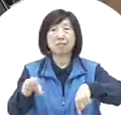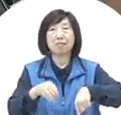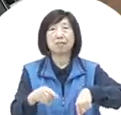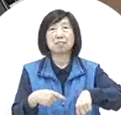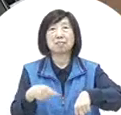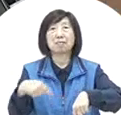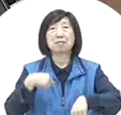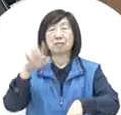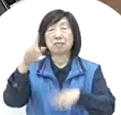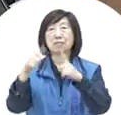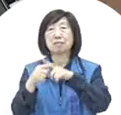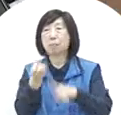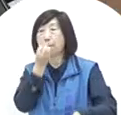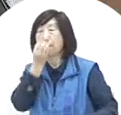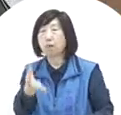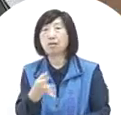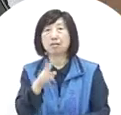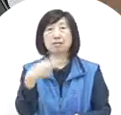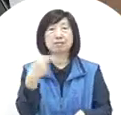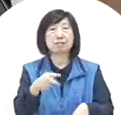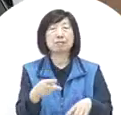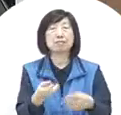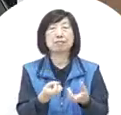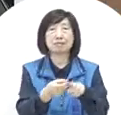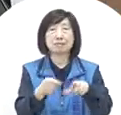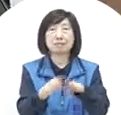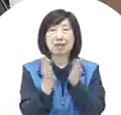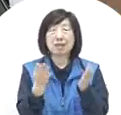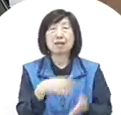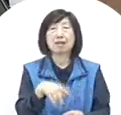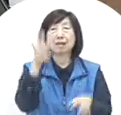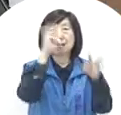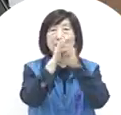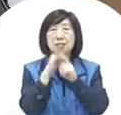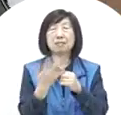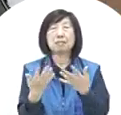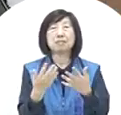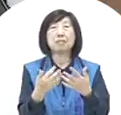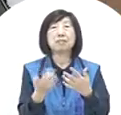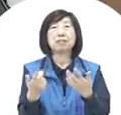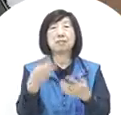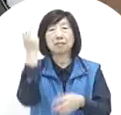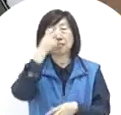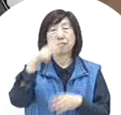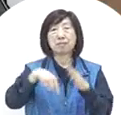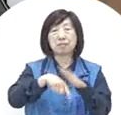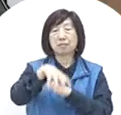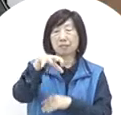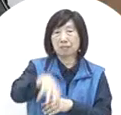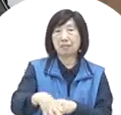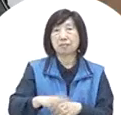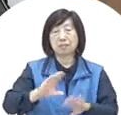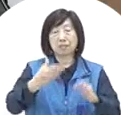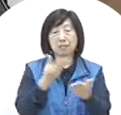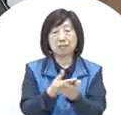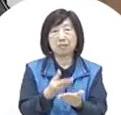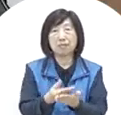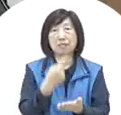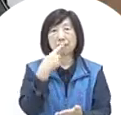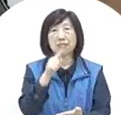露，刑事的侦查，监察院的调查，国赔的提告，到现